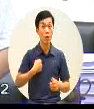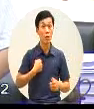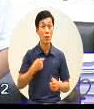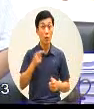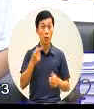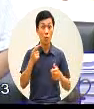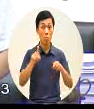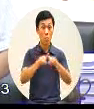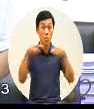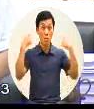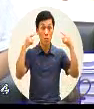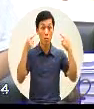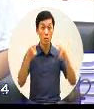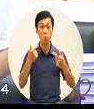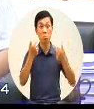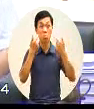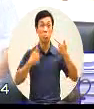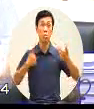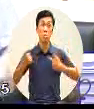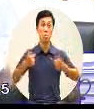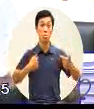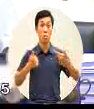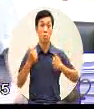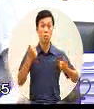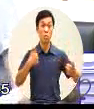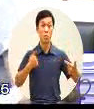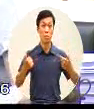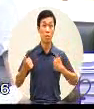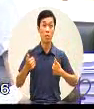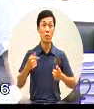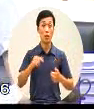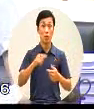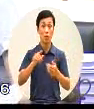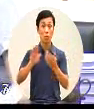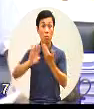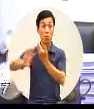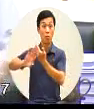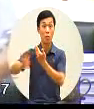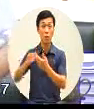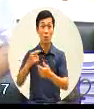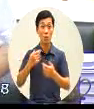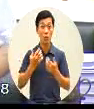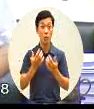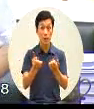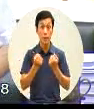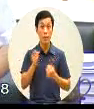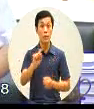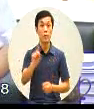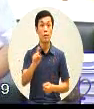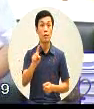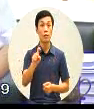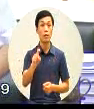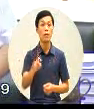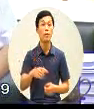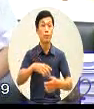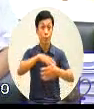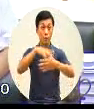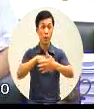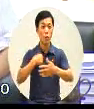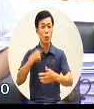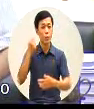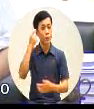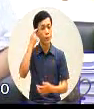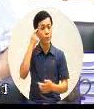张跋扈的情形啦，互人无法度忍受啦。那真侪根据内容，我认为不必